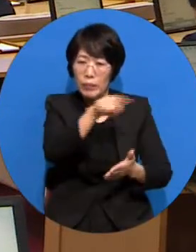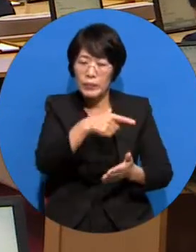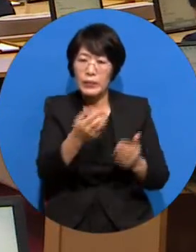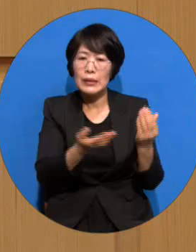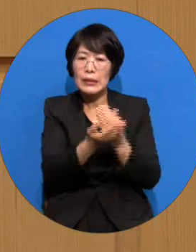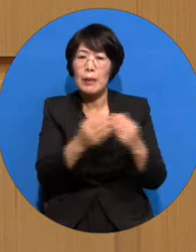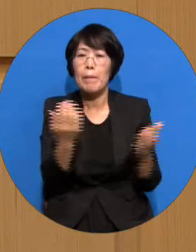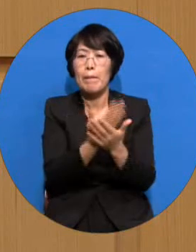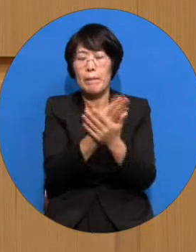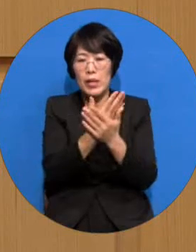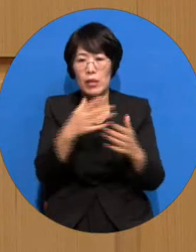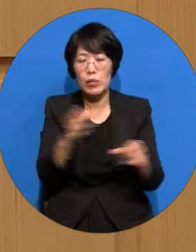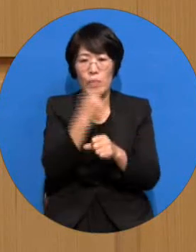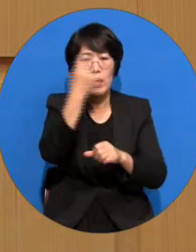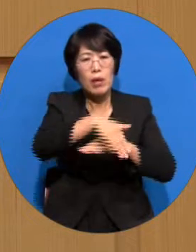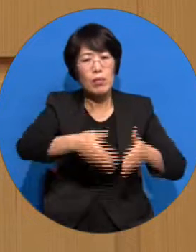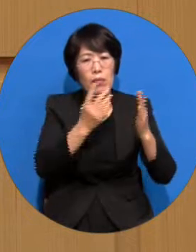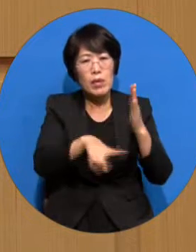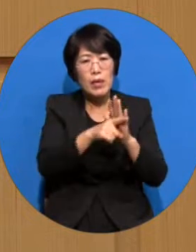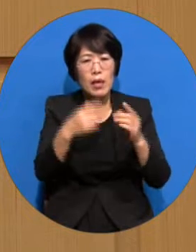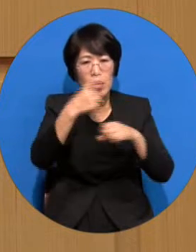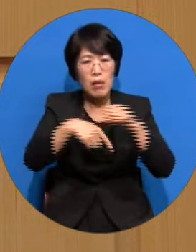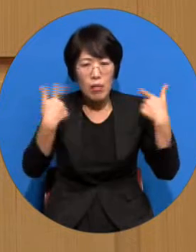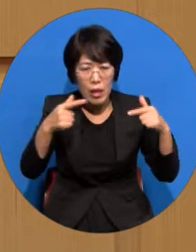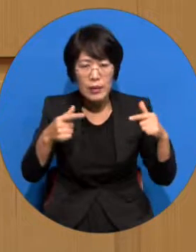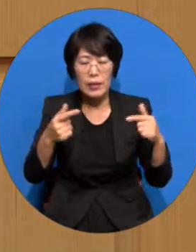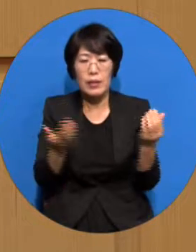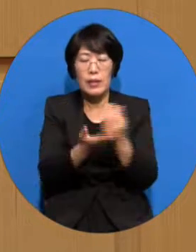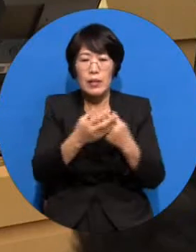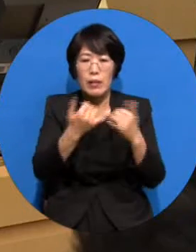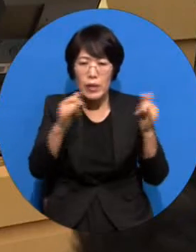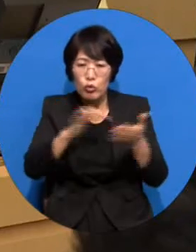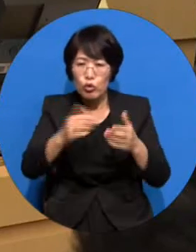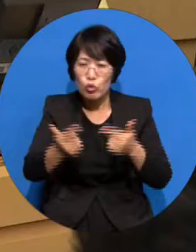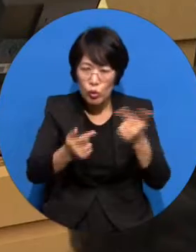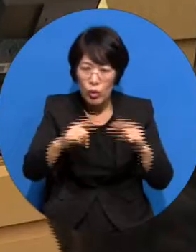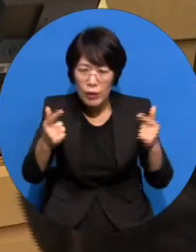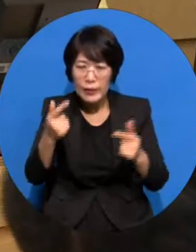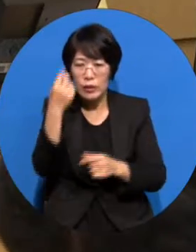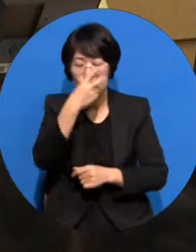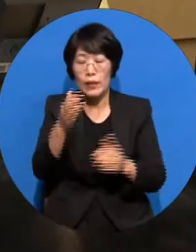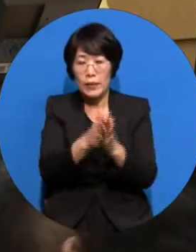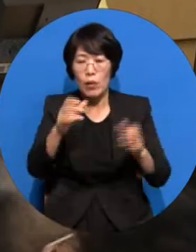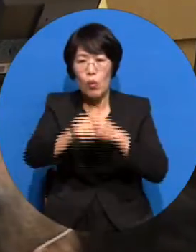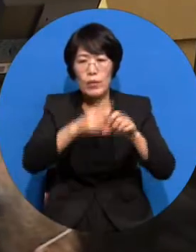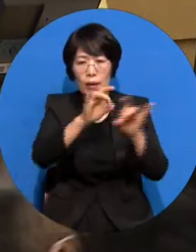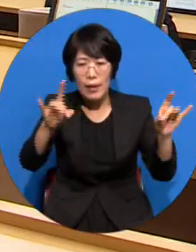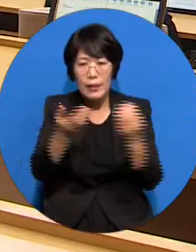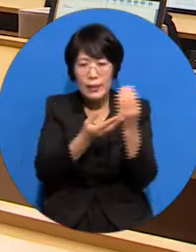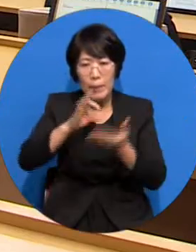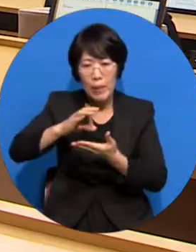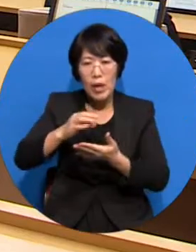섬 발전 종합계획 수립을 위해 해마다 섬 인구 변화와 섬 항로에 대한 기초조사를 실시하고 5년마다 섬 자원에